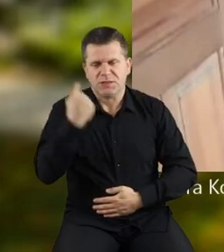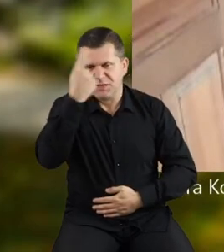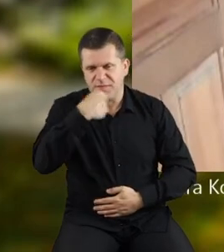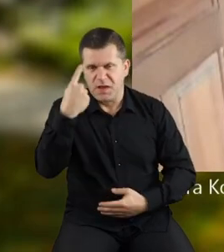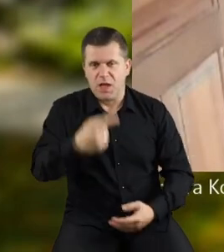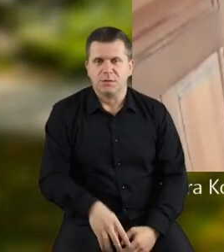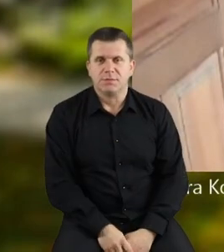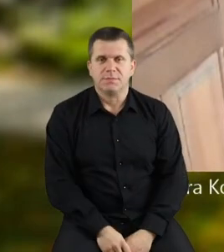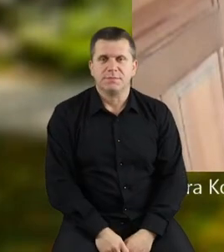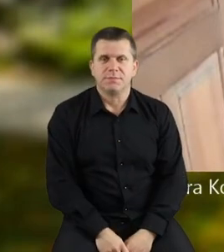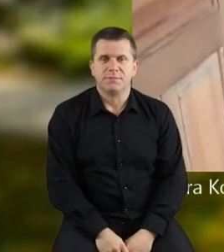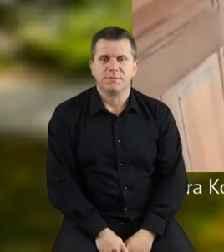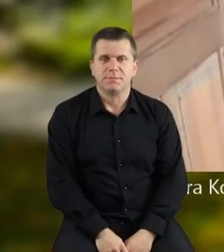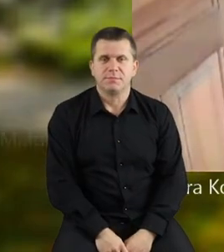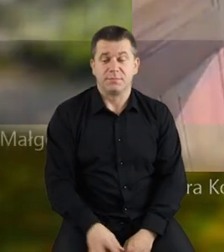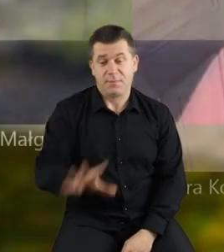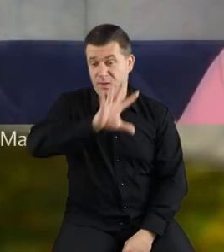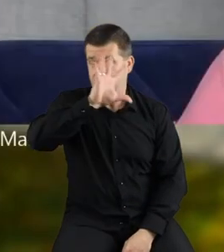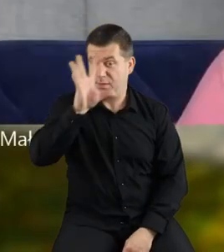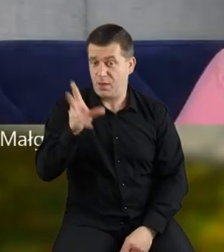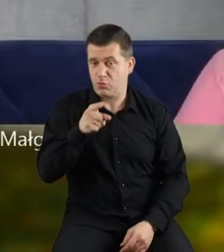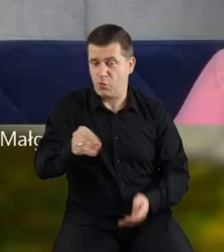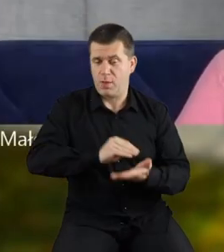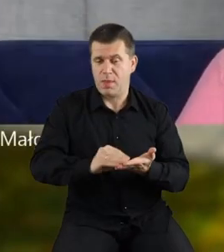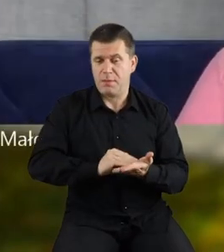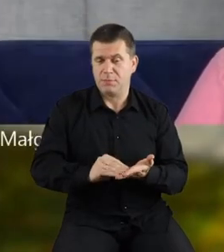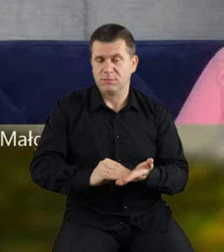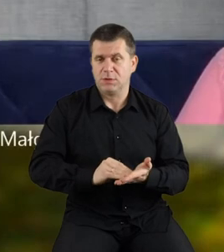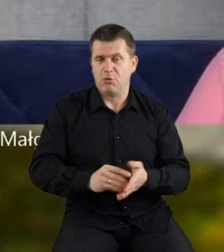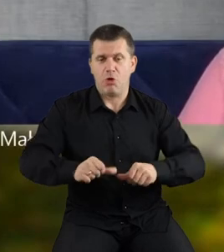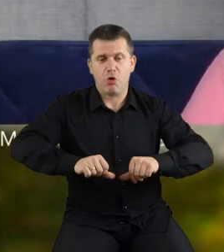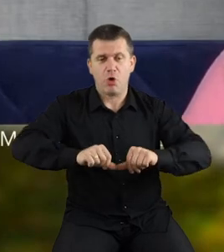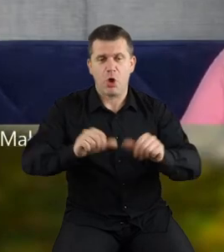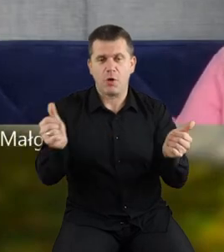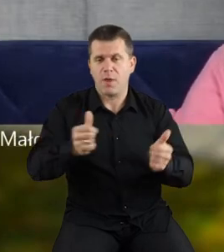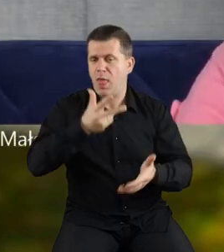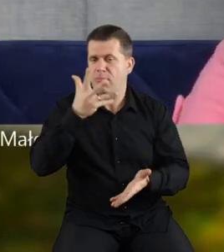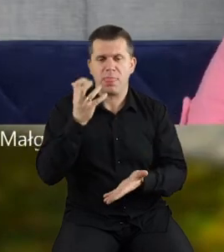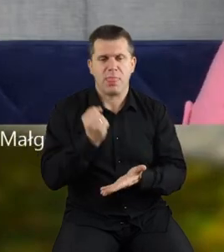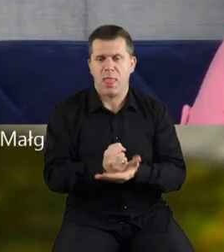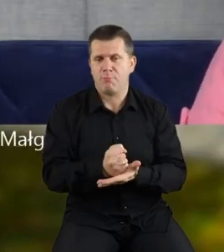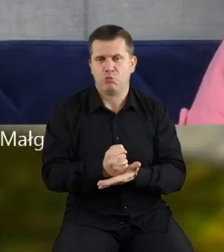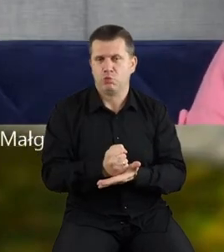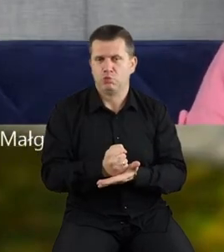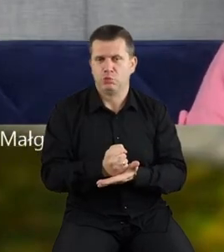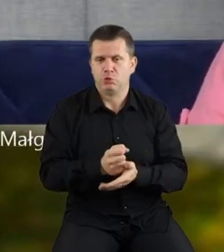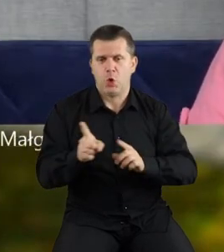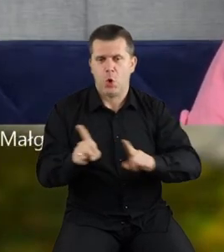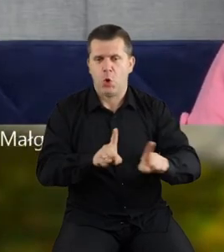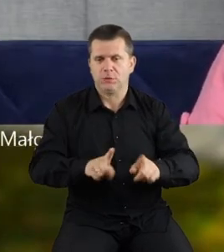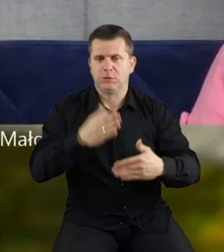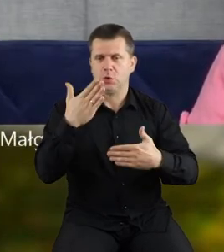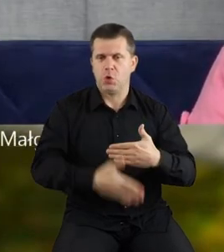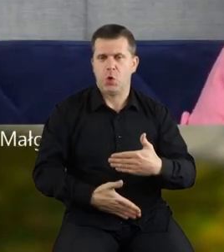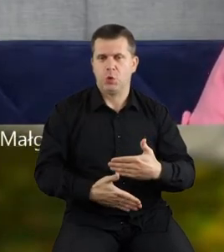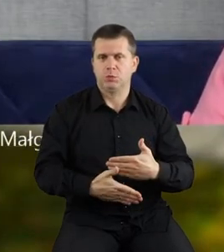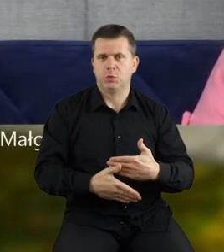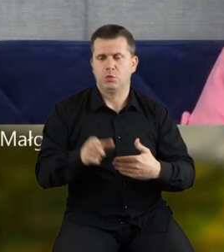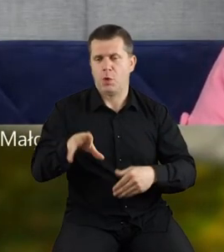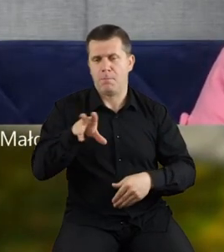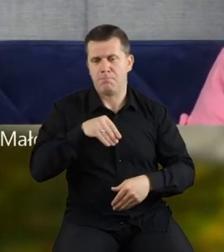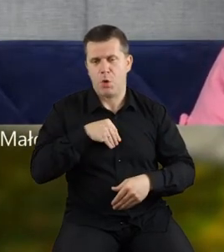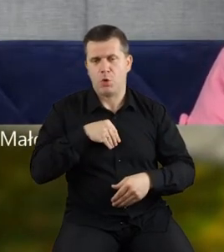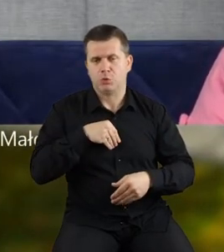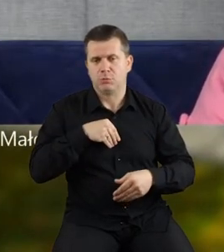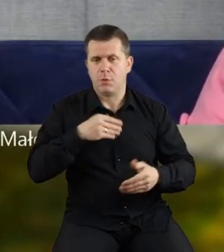w sercu i na twarzy. No, pięknie to napisałaś, że rozwód nie musi oznaczać końca,